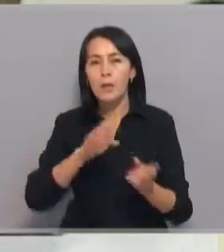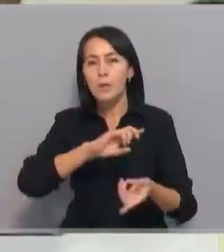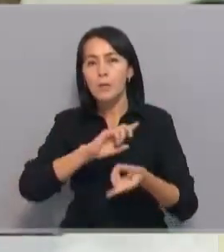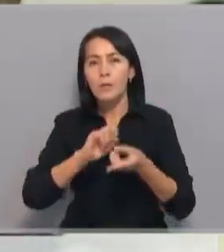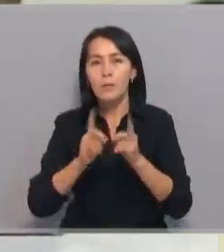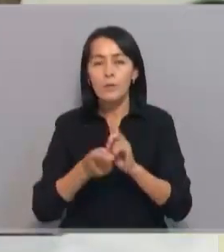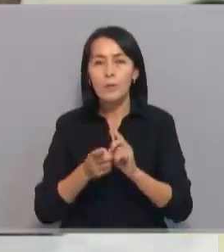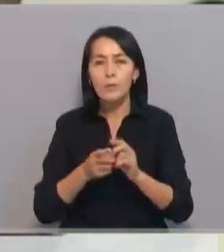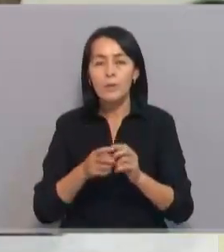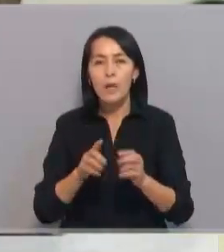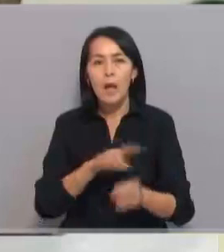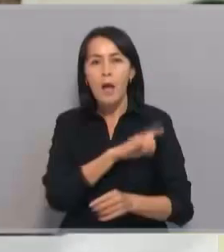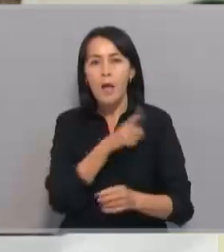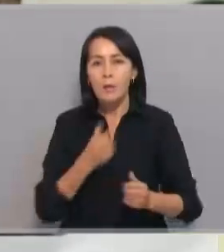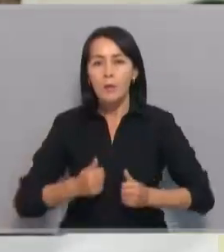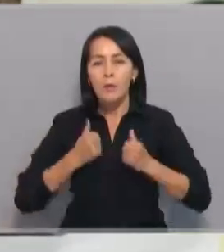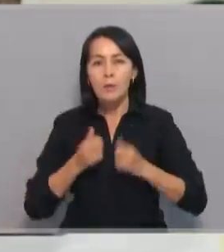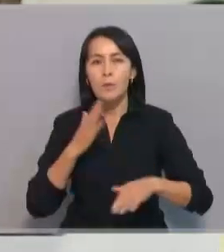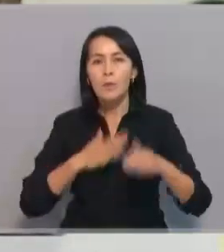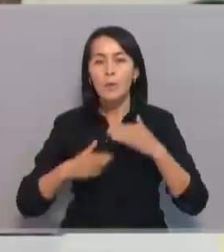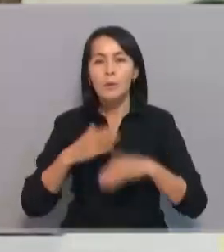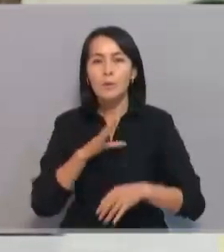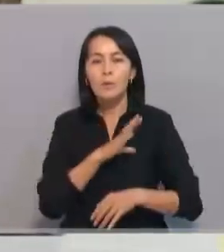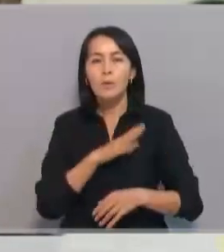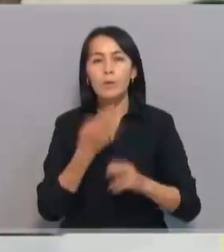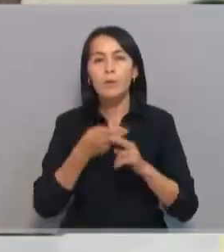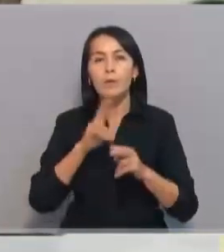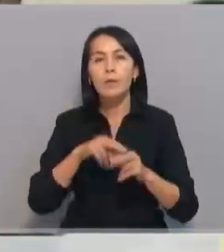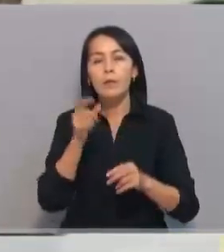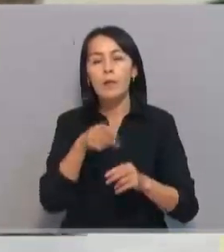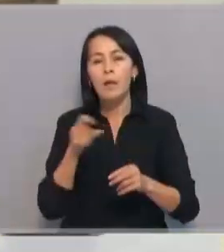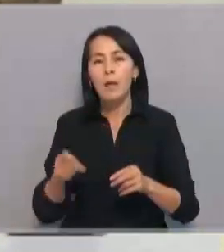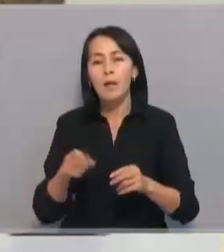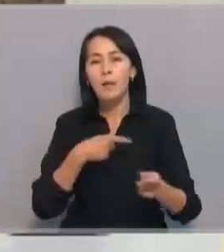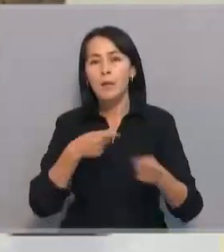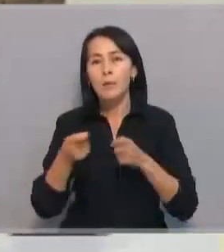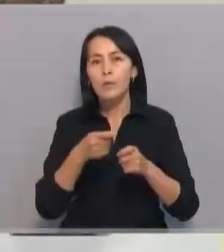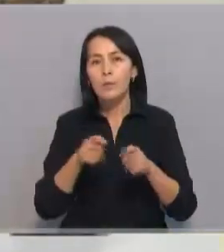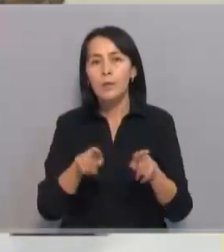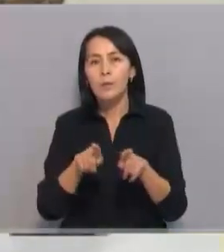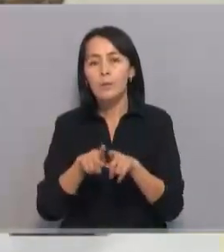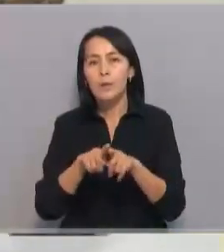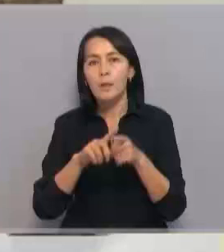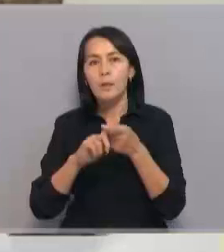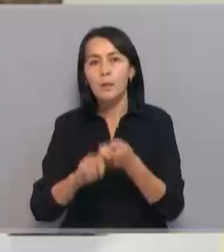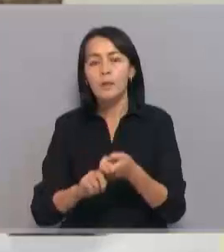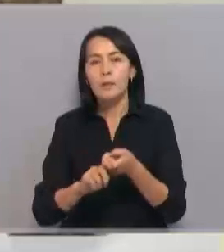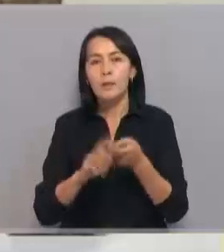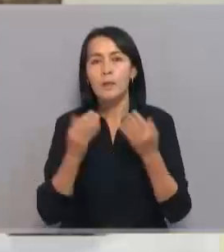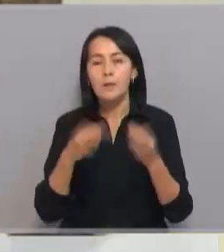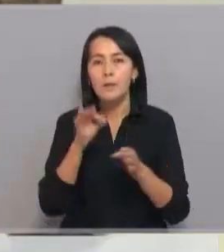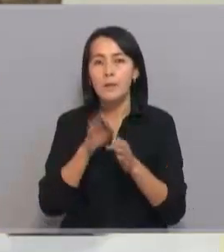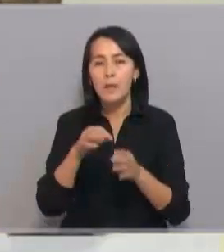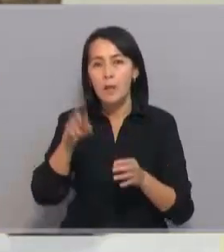өзгерістеріне қатты бір құлшыныспен қуанып жатыр. Өйткені халыққа үкімет жақындайды. Қаласа да, қаламаса да,